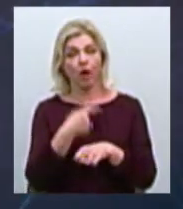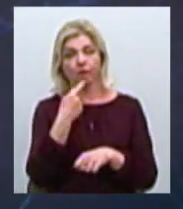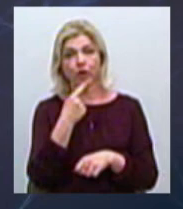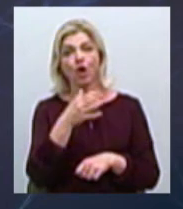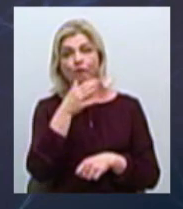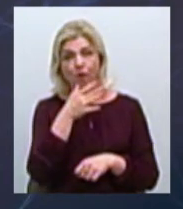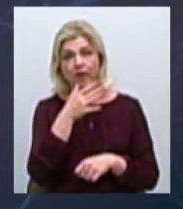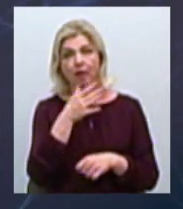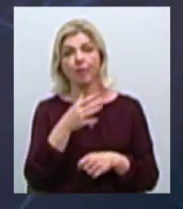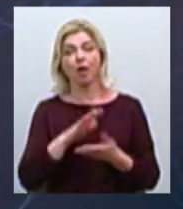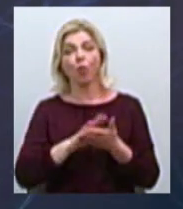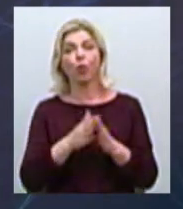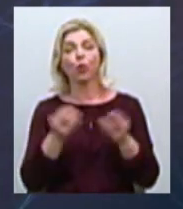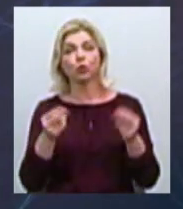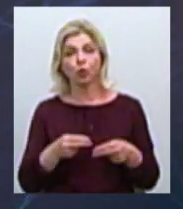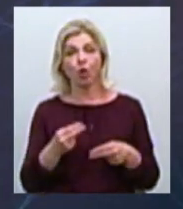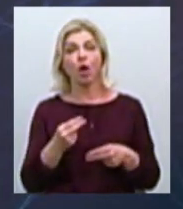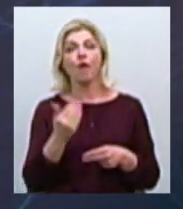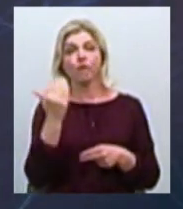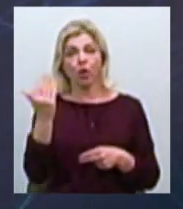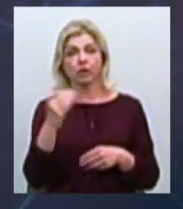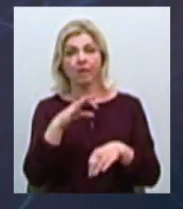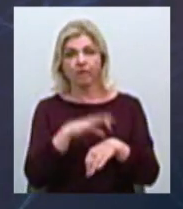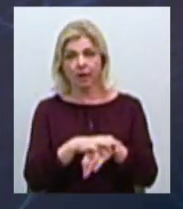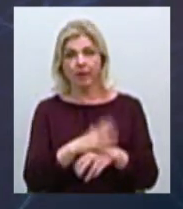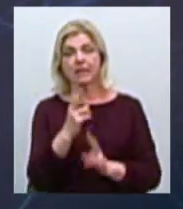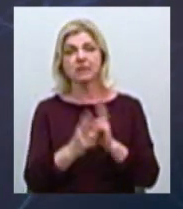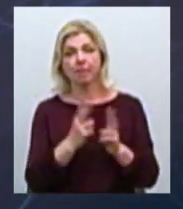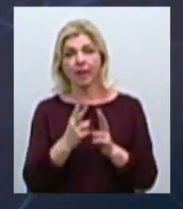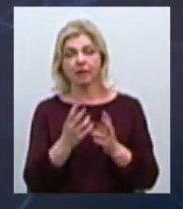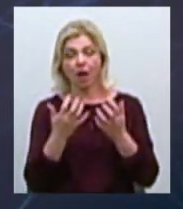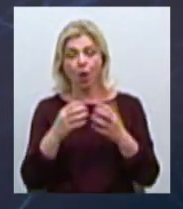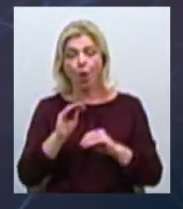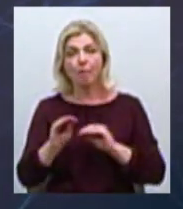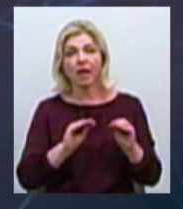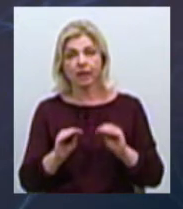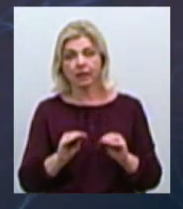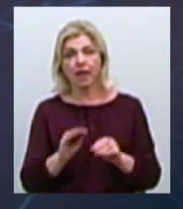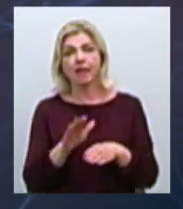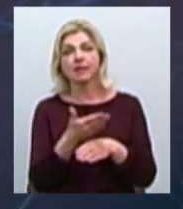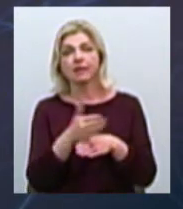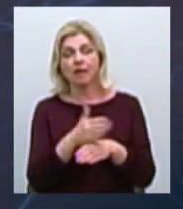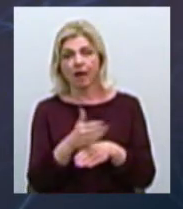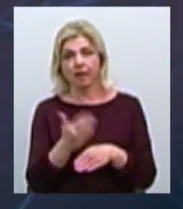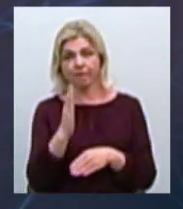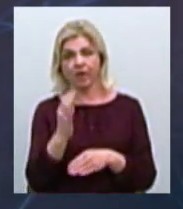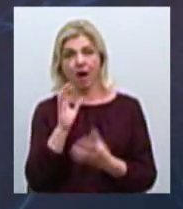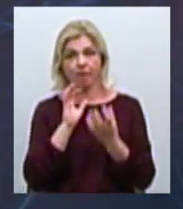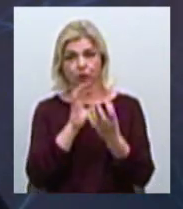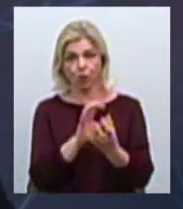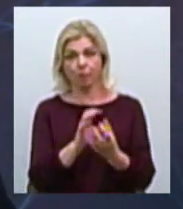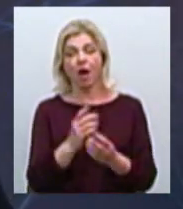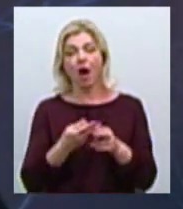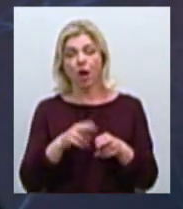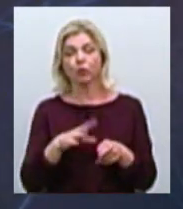виконання угоди вони виявили зміни в комплектації. Тобто певні деталі, машини, замість тих, які були в